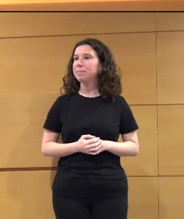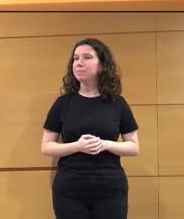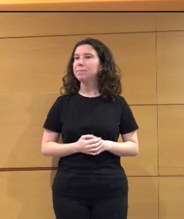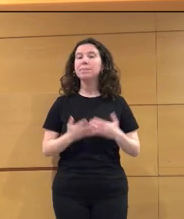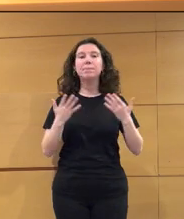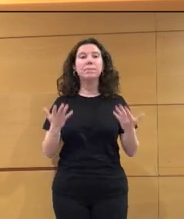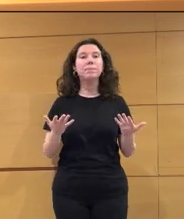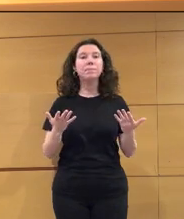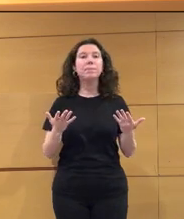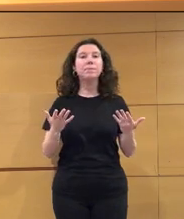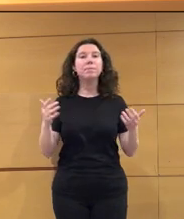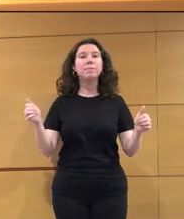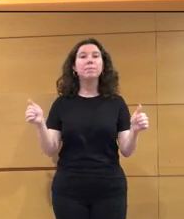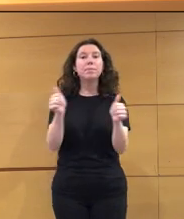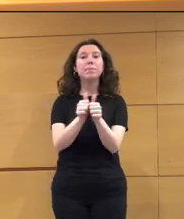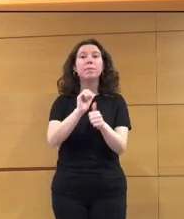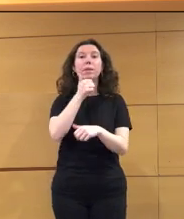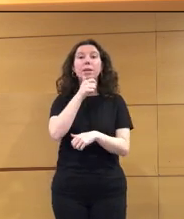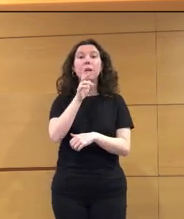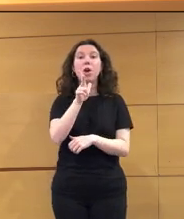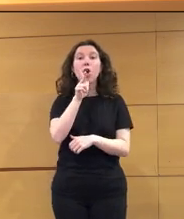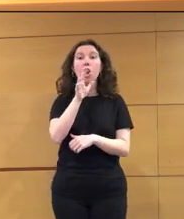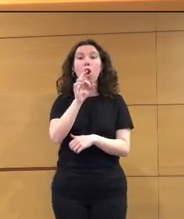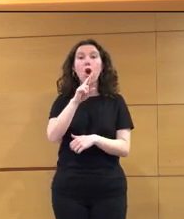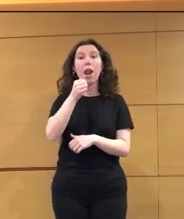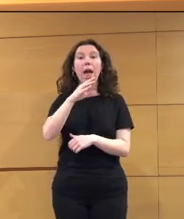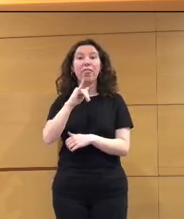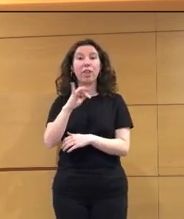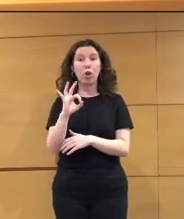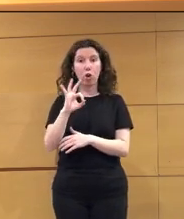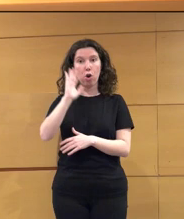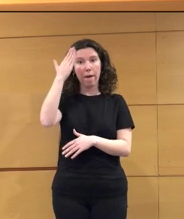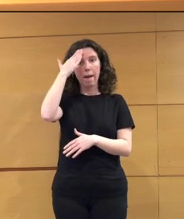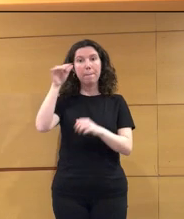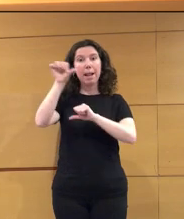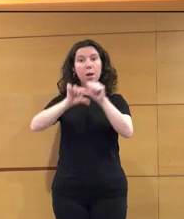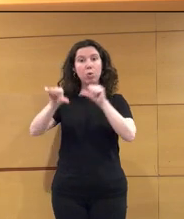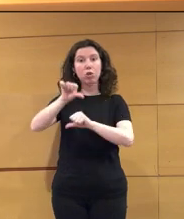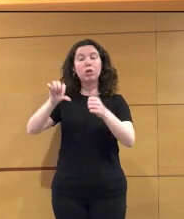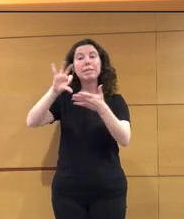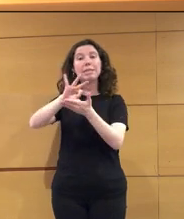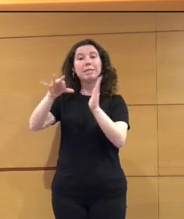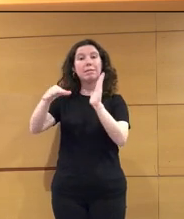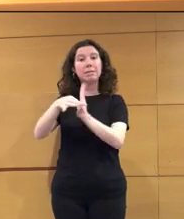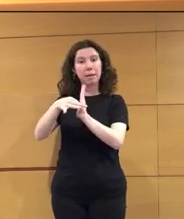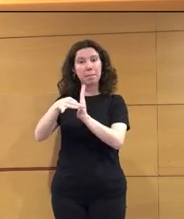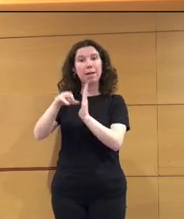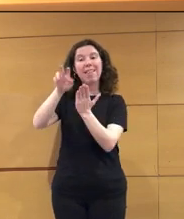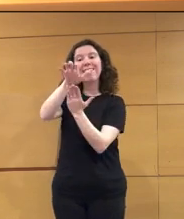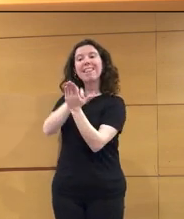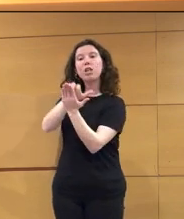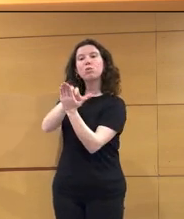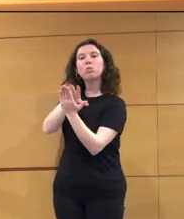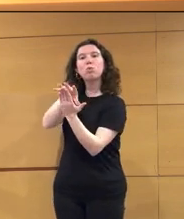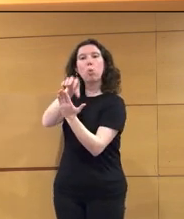Doncs ens acompanya l'Horacio Sayón, que és el cap del laboratori de sistemes de comprensió de textos a